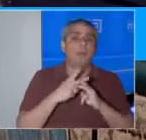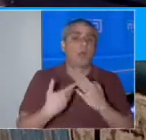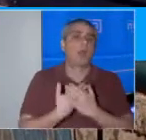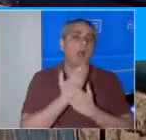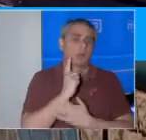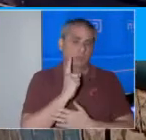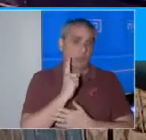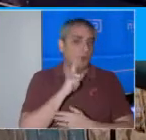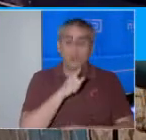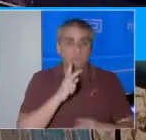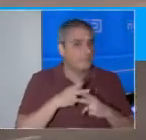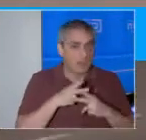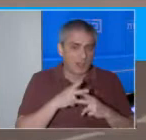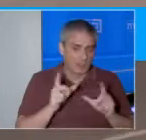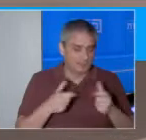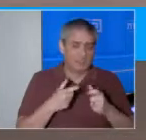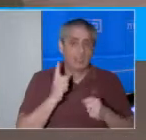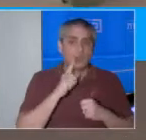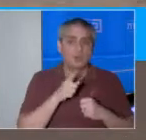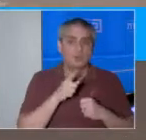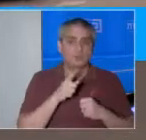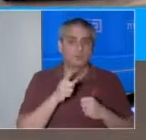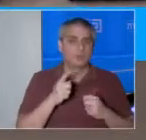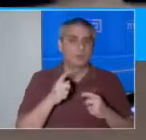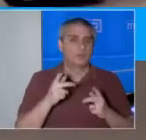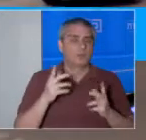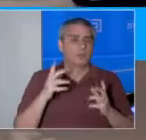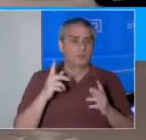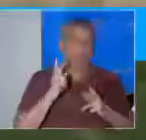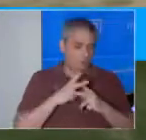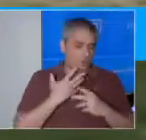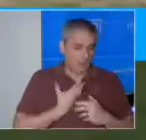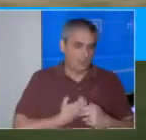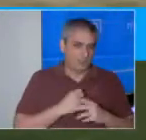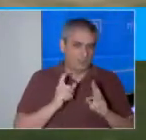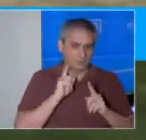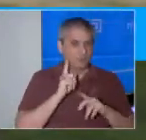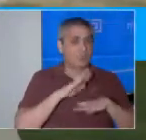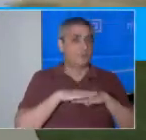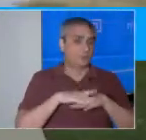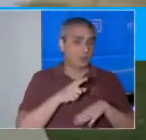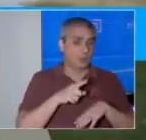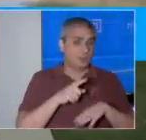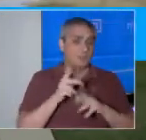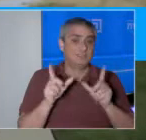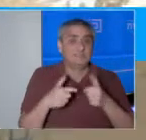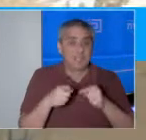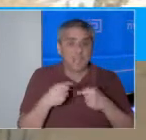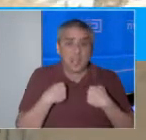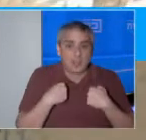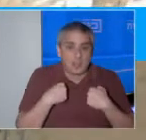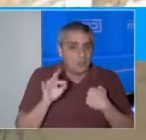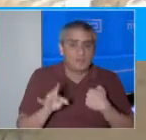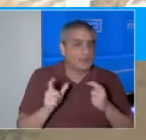חדשה, שקוראים לה מחלת הסגר, קוראים לזה total lockdown disease, יש לזה אפילו שם מקצועי. כלומר, הסגר, אנחנו